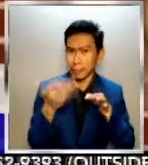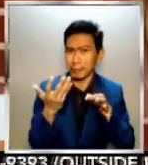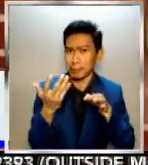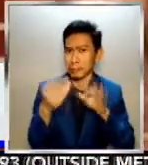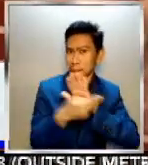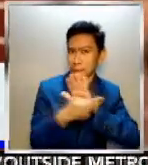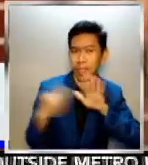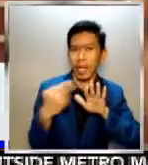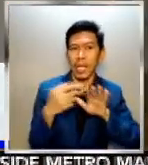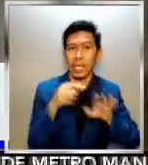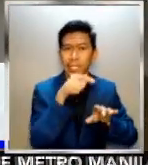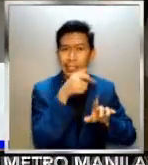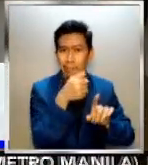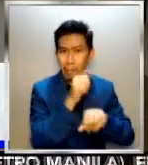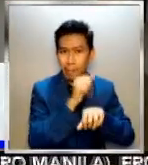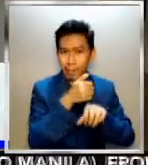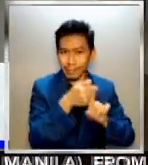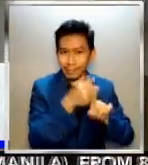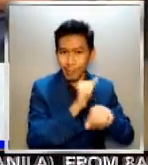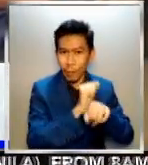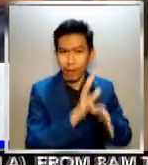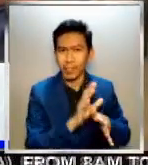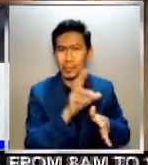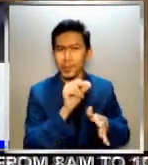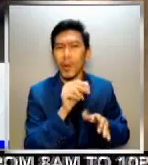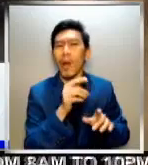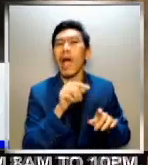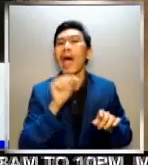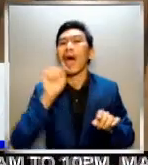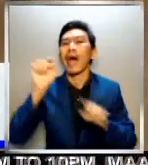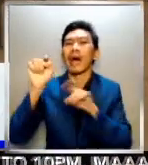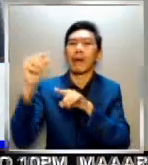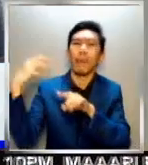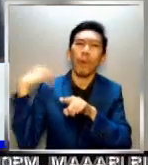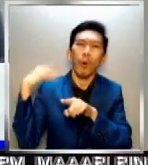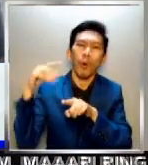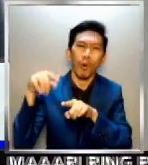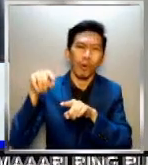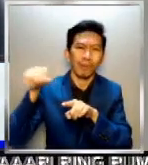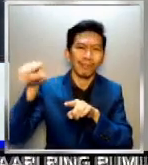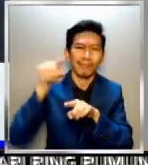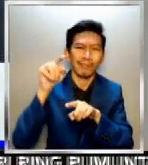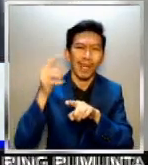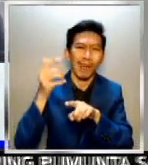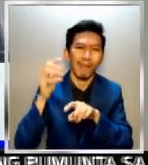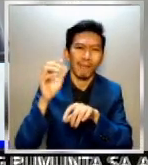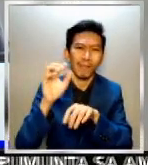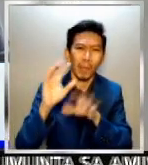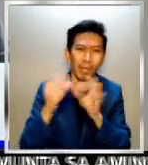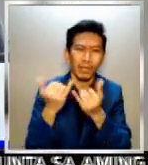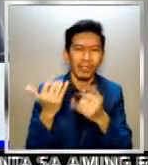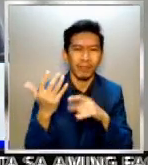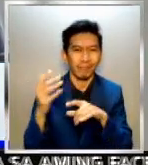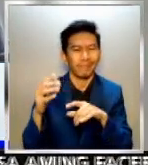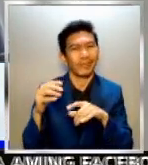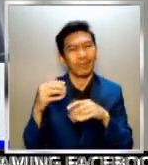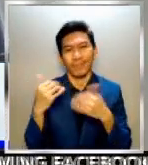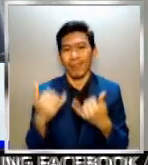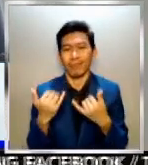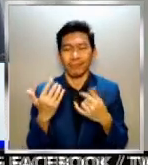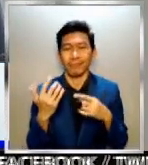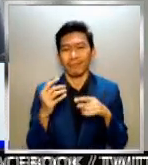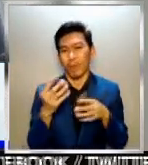natin, yung mga employer nila, yung mga potential employer nila. So doon, wala tayong magagawa, wala tayong control